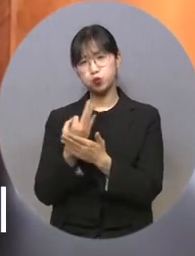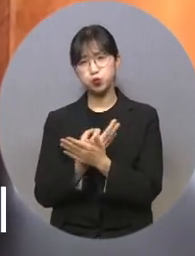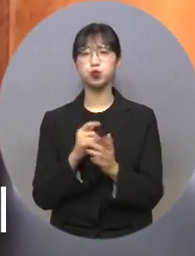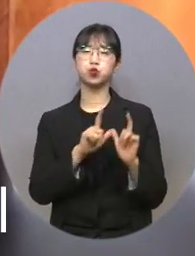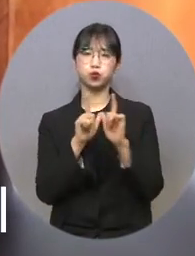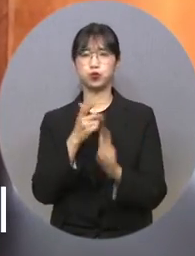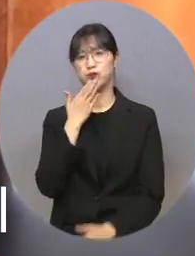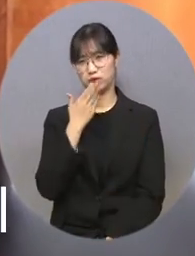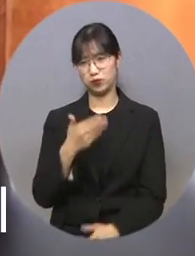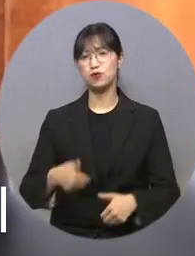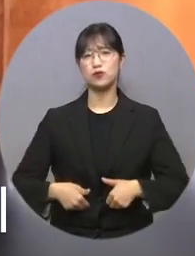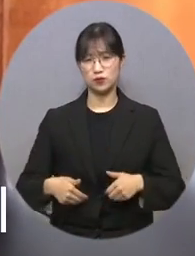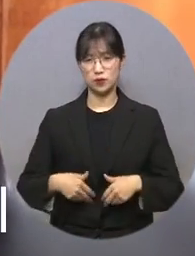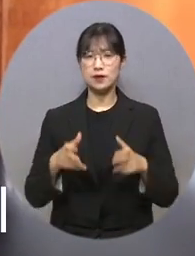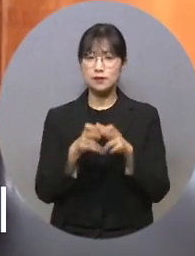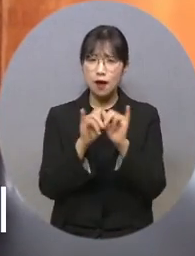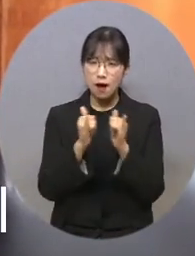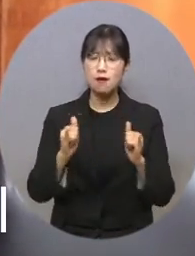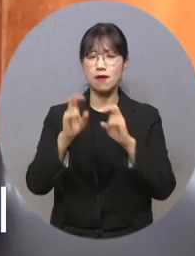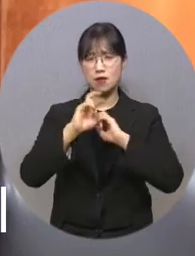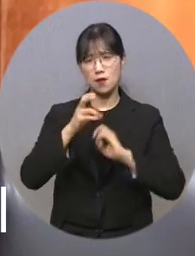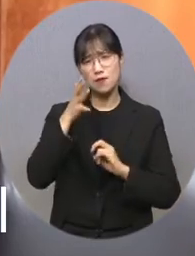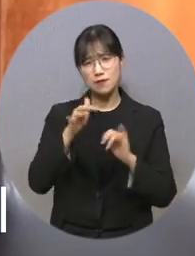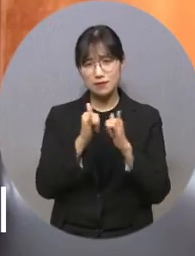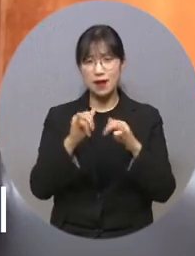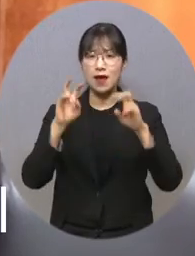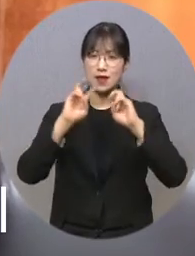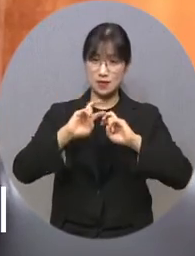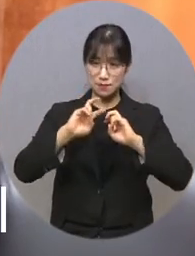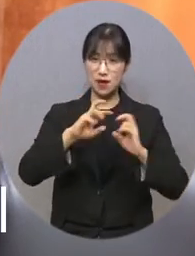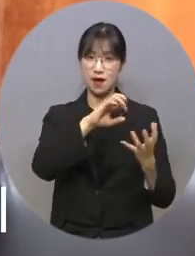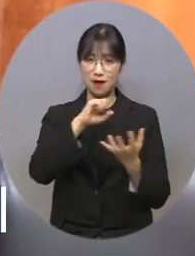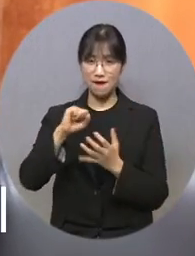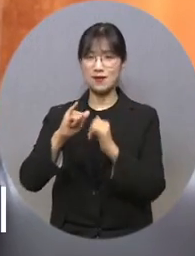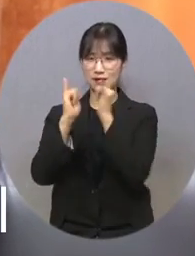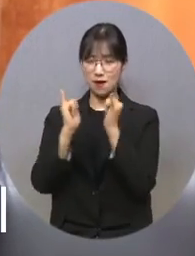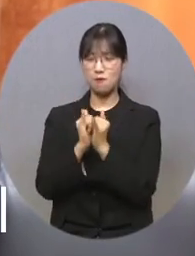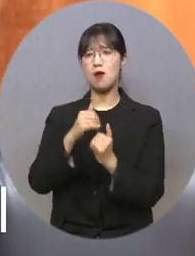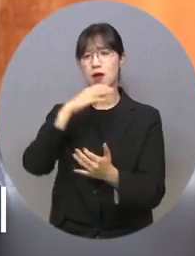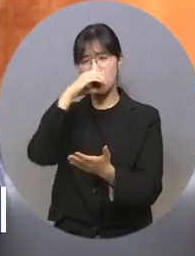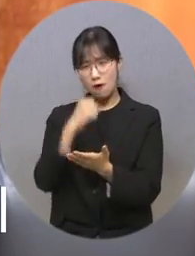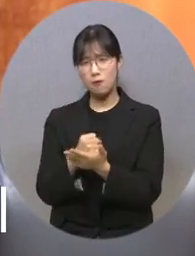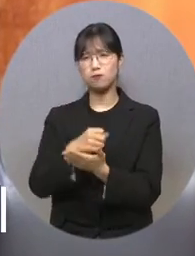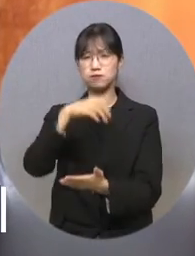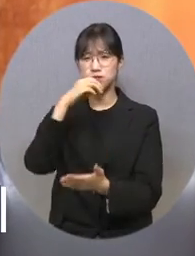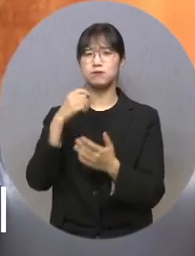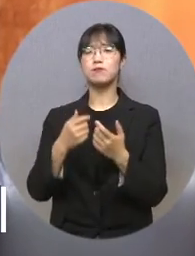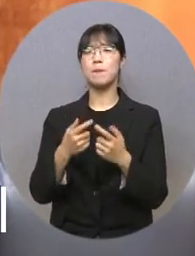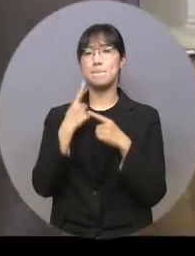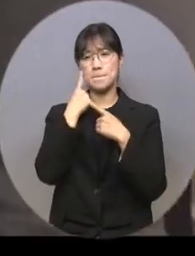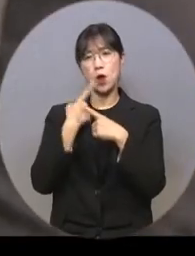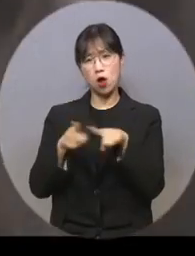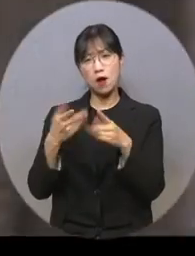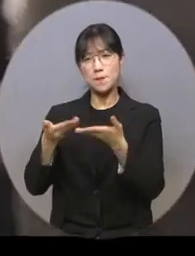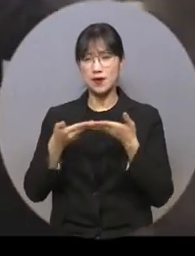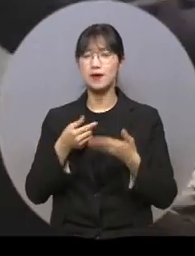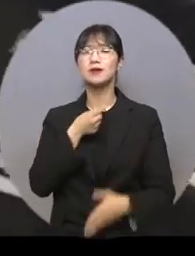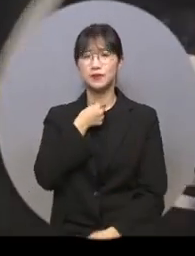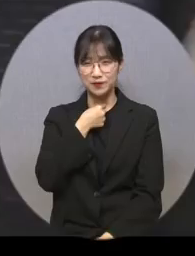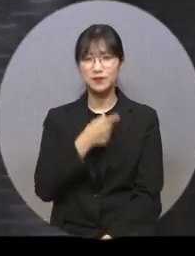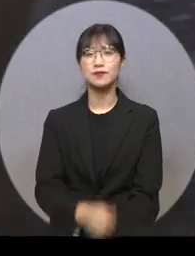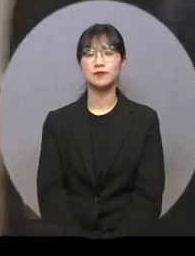합니다. 장애인 뮤지션들도 이제 음악을 통해 사회에서 정당하게 평가받기를 응원하도록 하겠습니다.